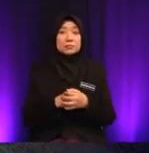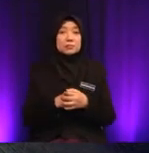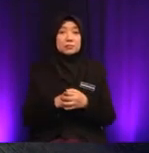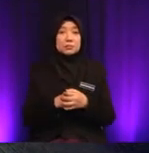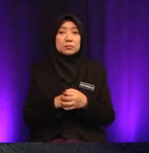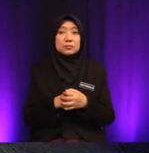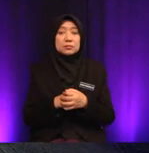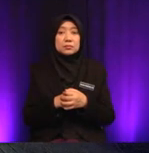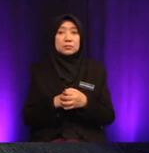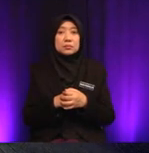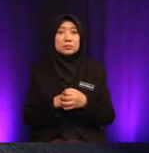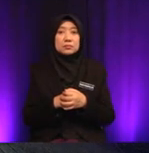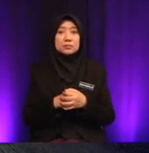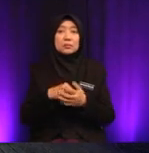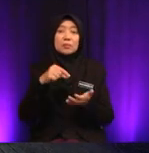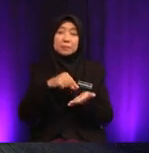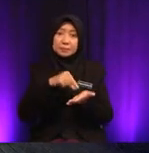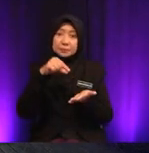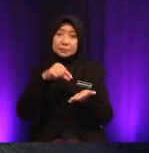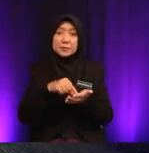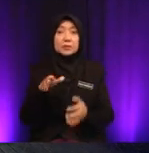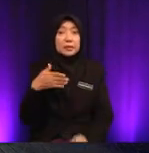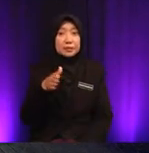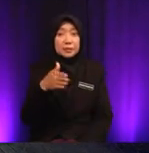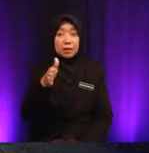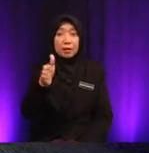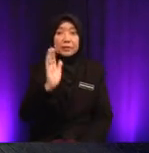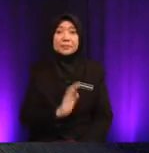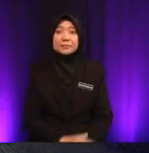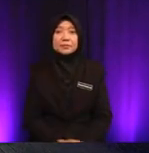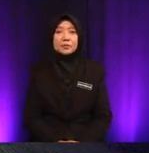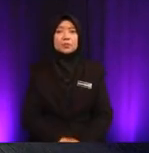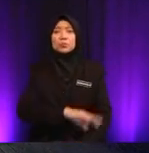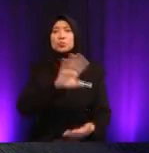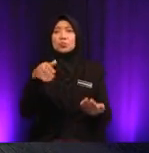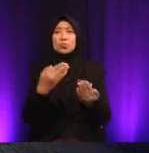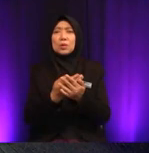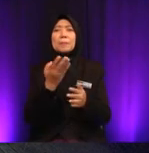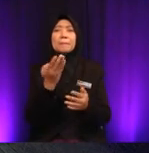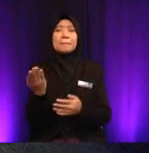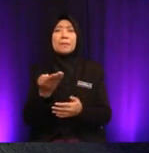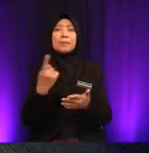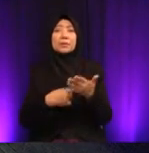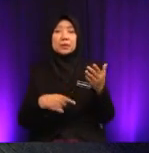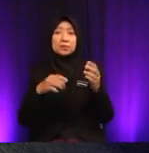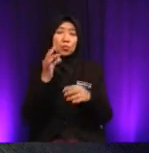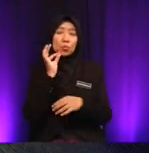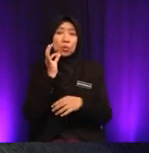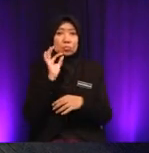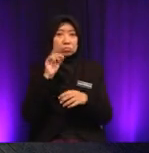ayam batu ikan apa lagi semua lah Tapi tak boleh tak